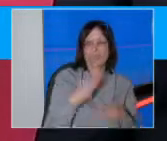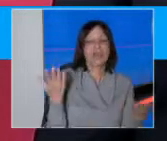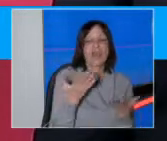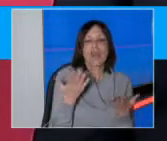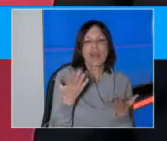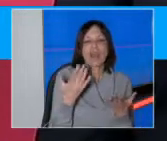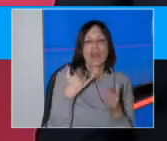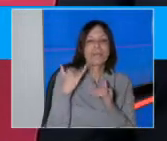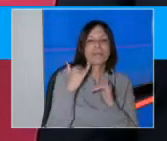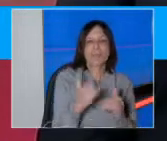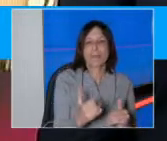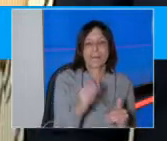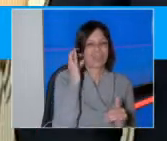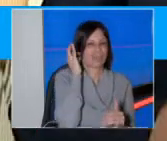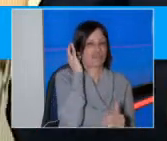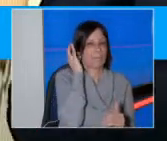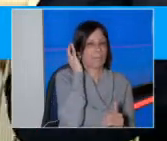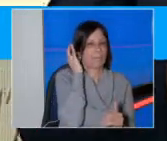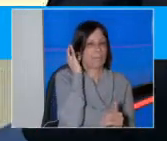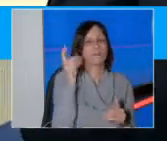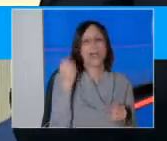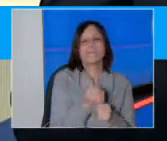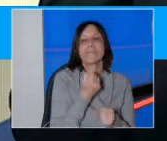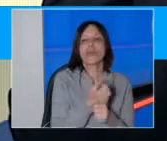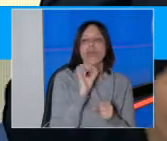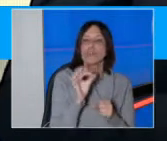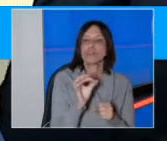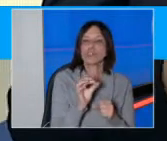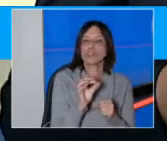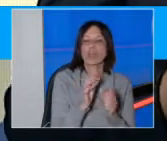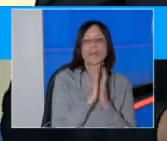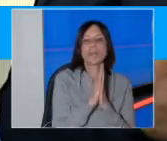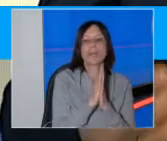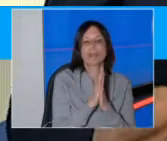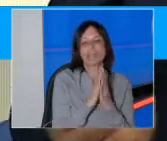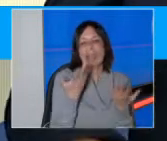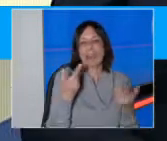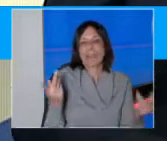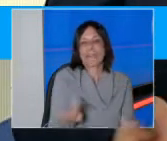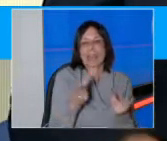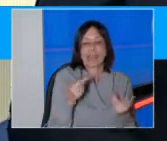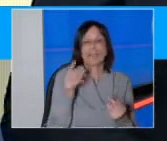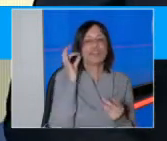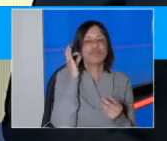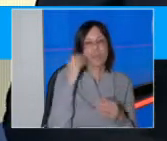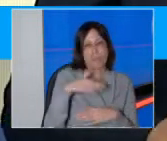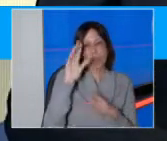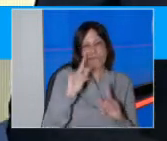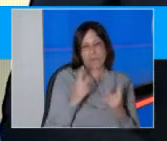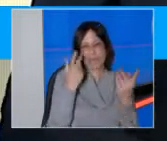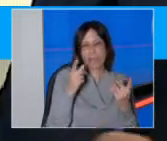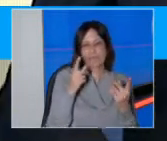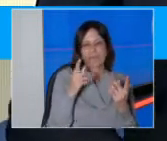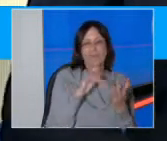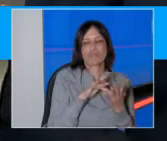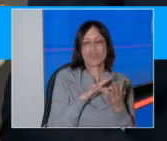בעצם מביאים את אותן נשים לפעולה הזאת של הגשת בקשה? איך מקלים עליהן? כי הרי מדובר בנשים שברוב המקרים נמצאות